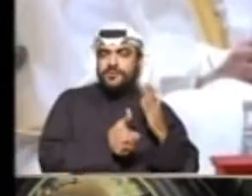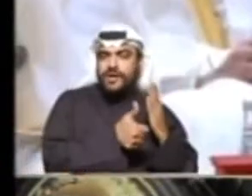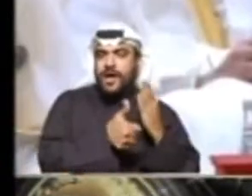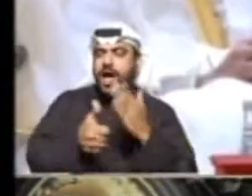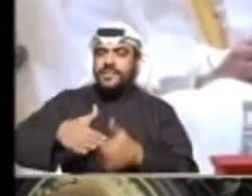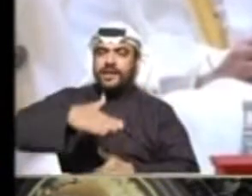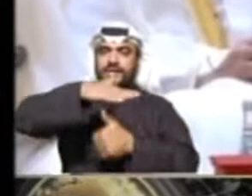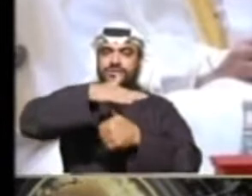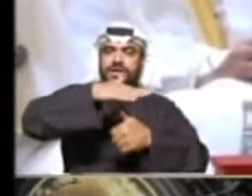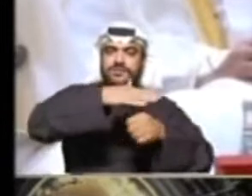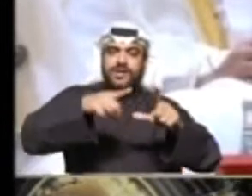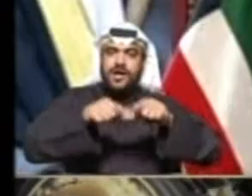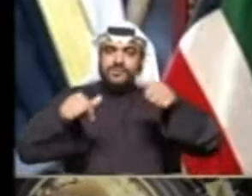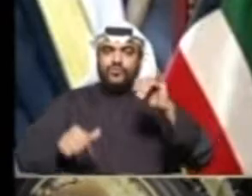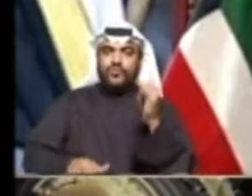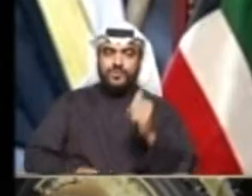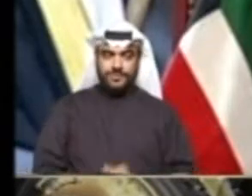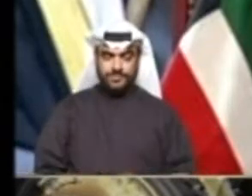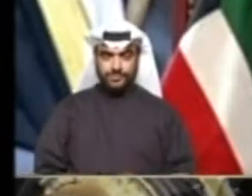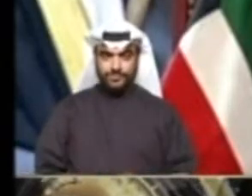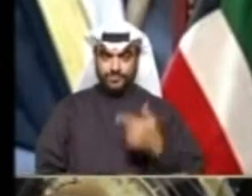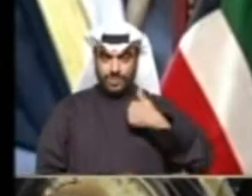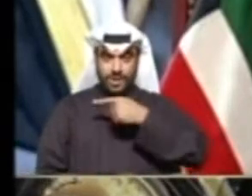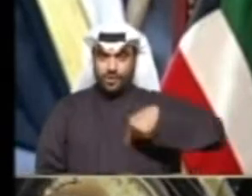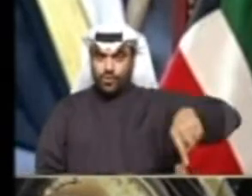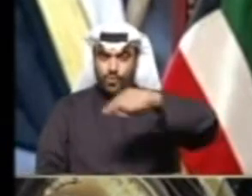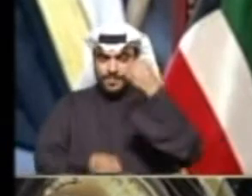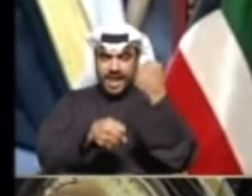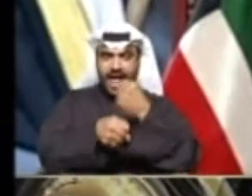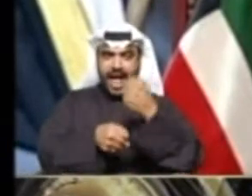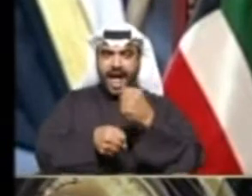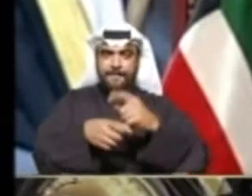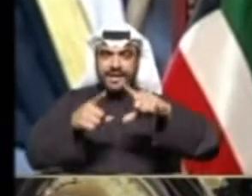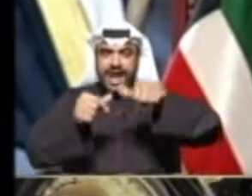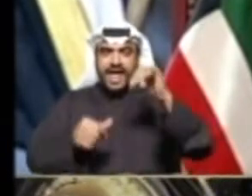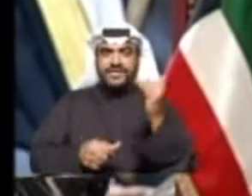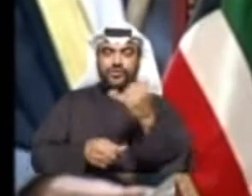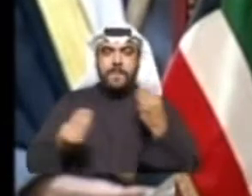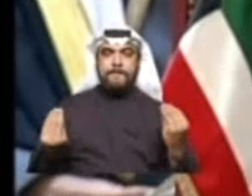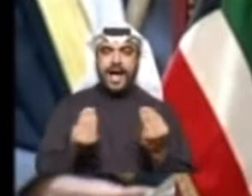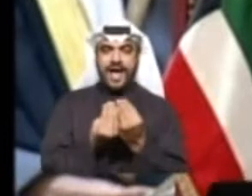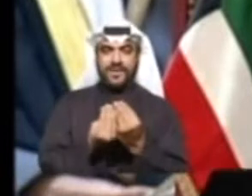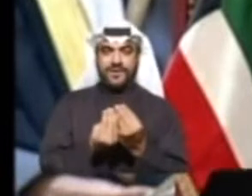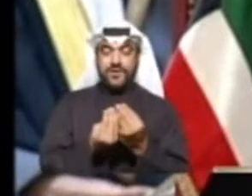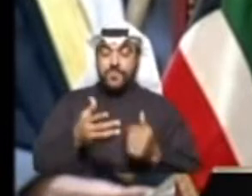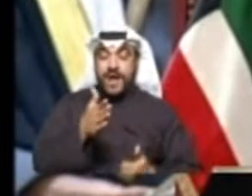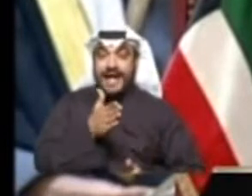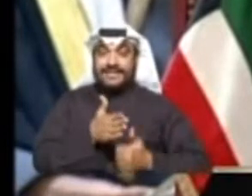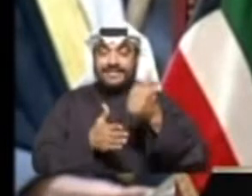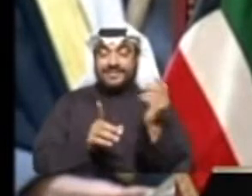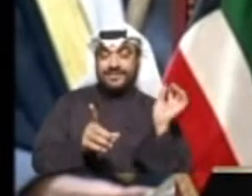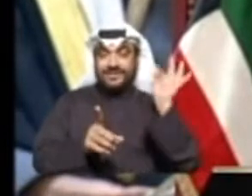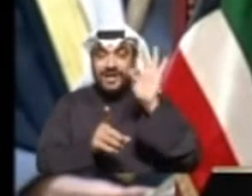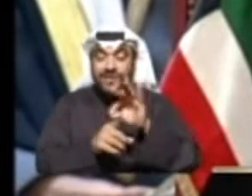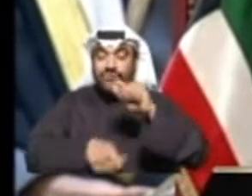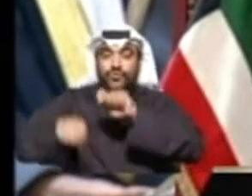مؤثر على جميع الأصعدة. إن مسيرة عملنا الخليجي المشترك وما تحقق في إطارها